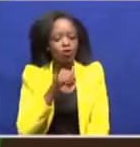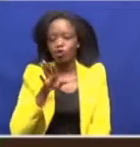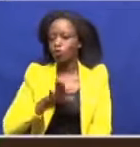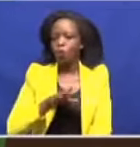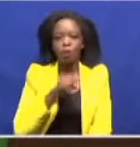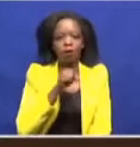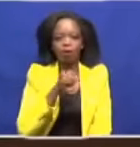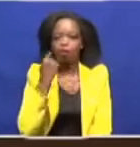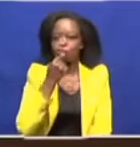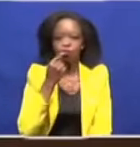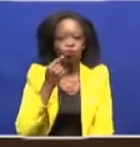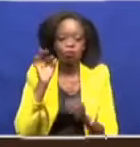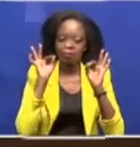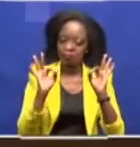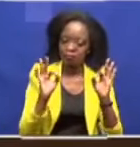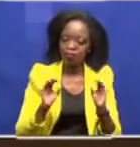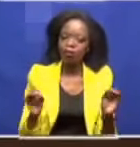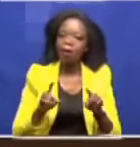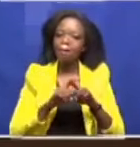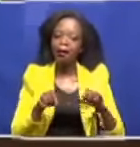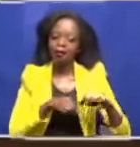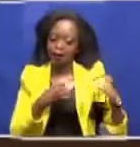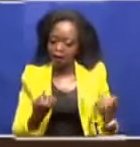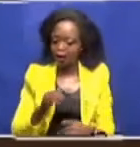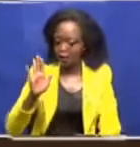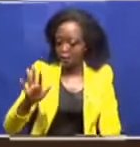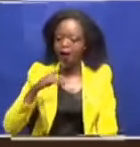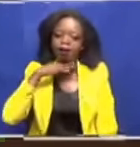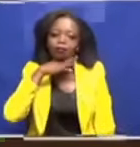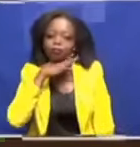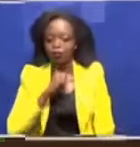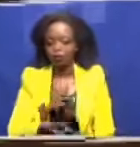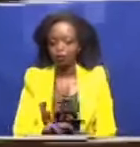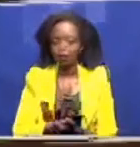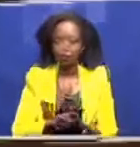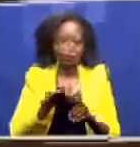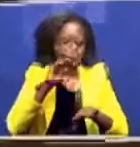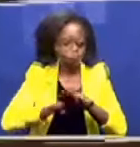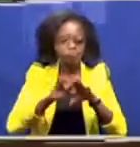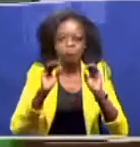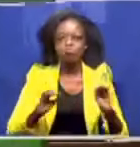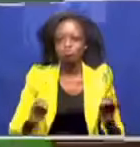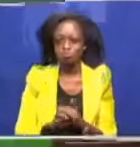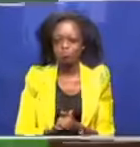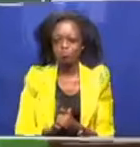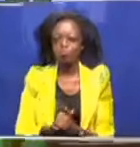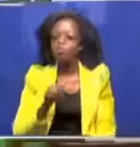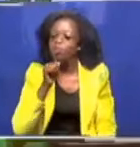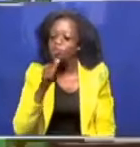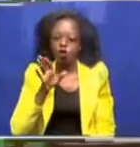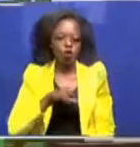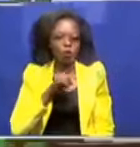huyu ambaye hapendezi, ni roho yako chafu ambayo haipendezi. It is not the